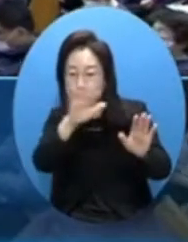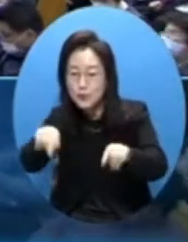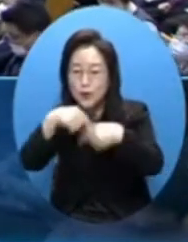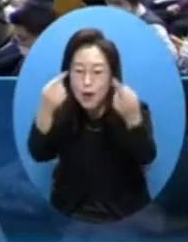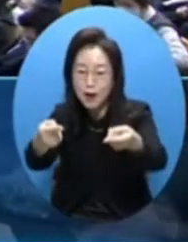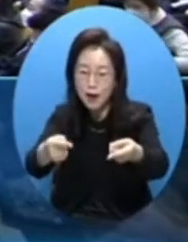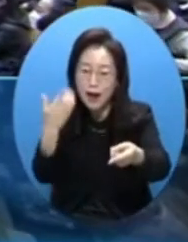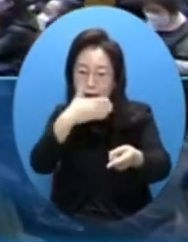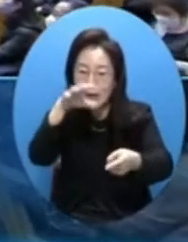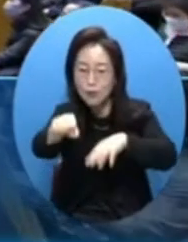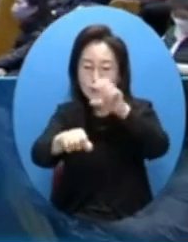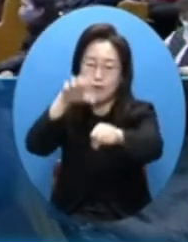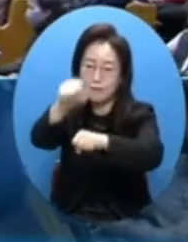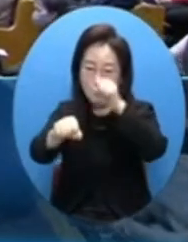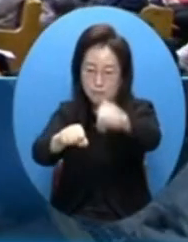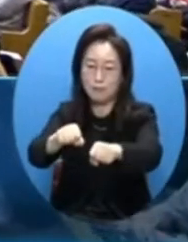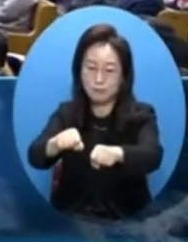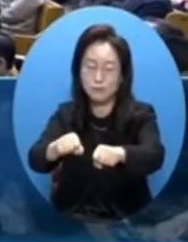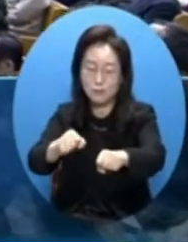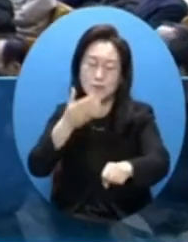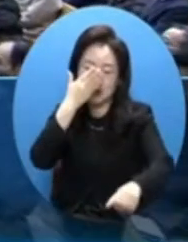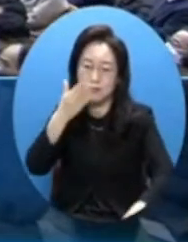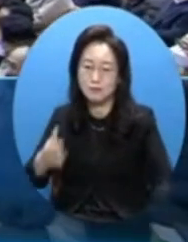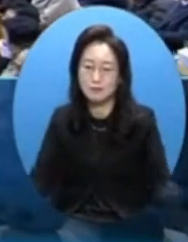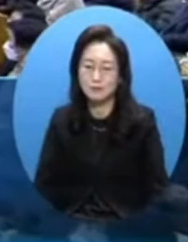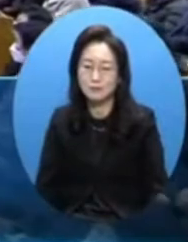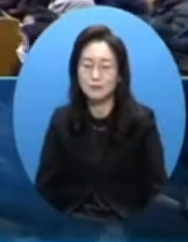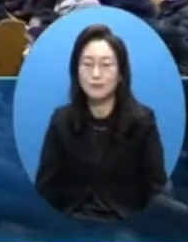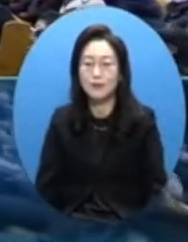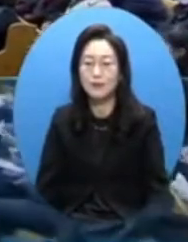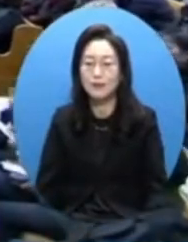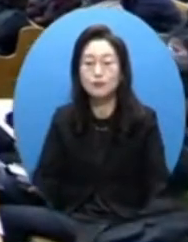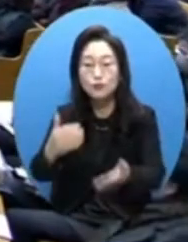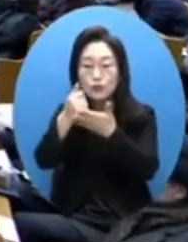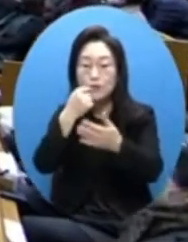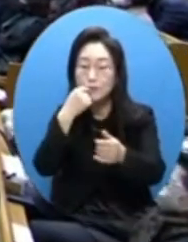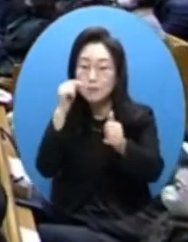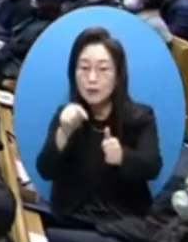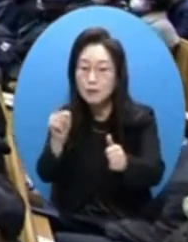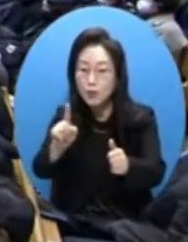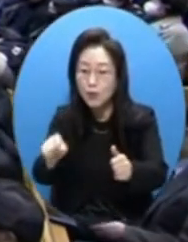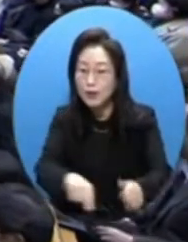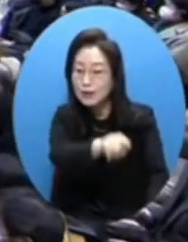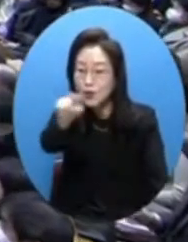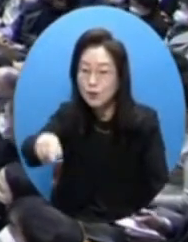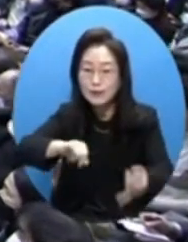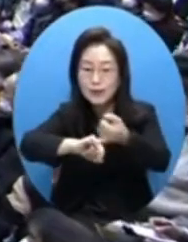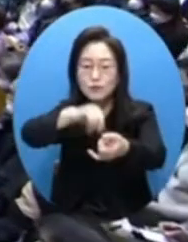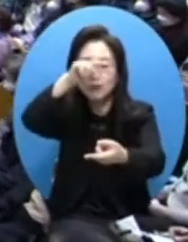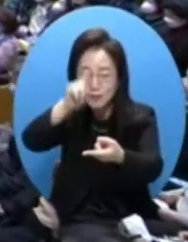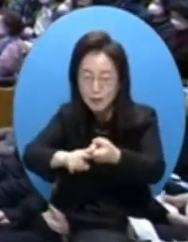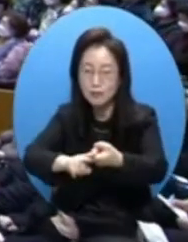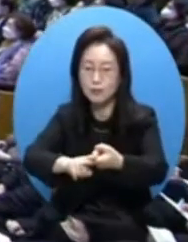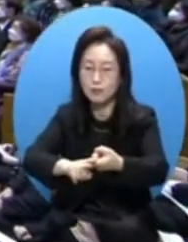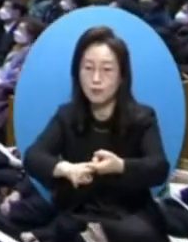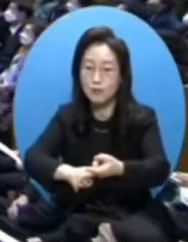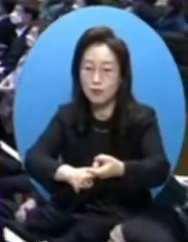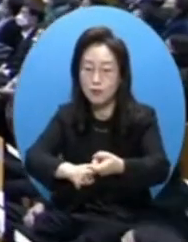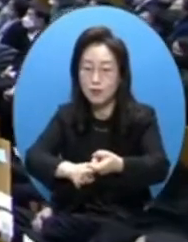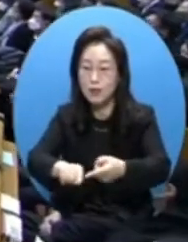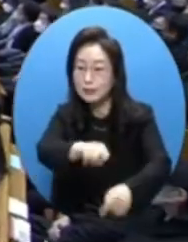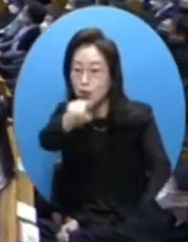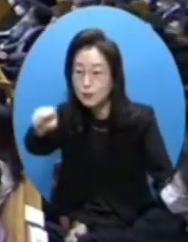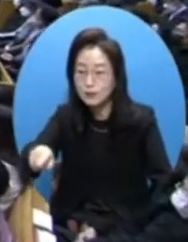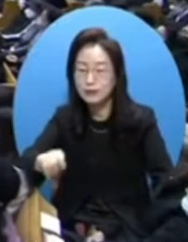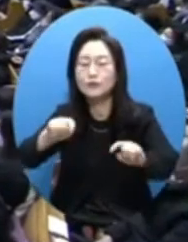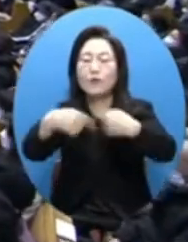위하여 들어갈 것임이니라 하라. 주님 말씀하십니다. 너에게 약속한 땅, 그 땅에 너희가